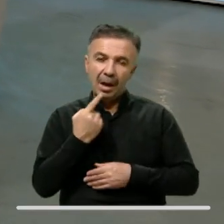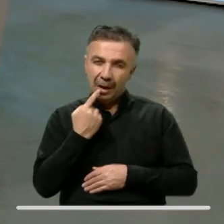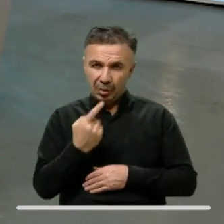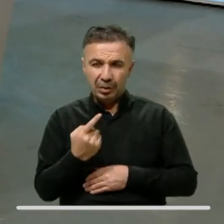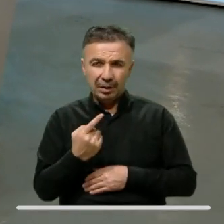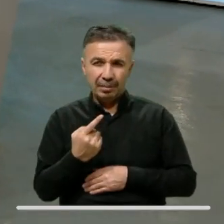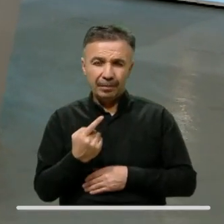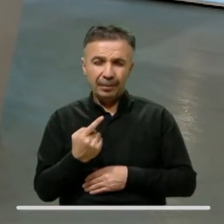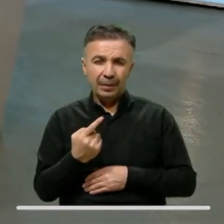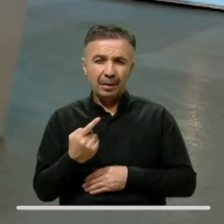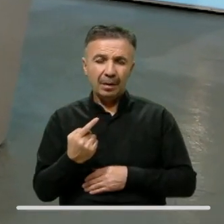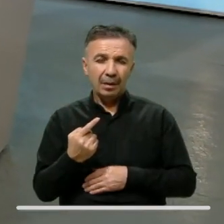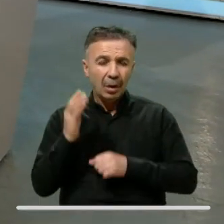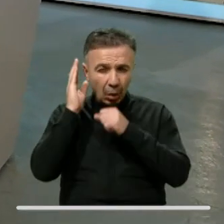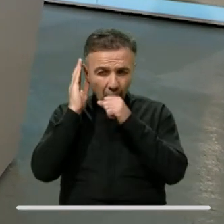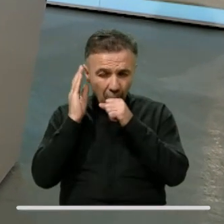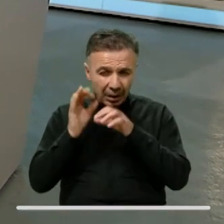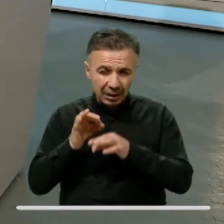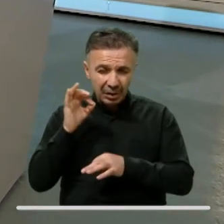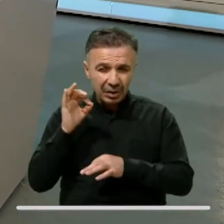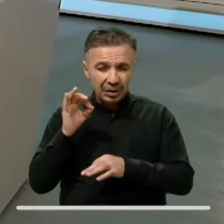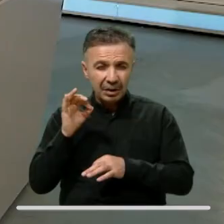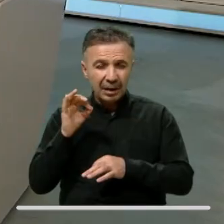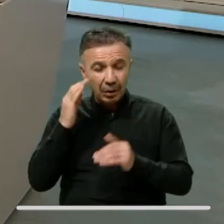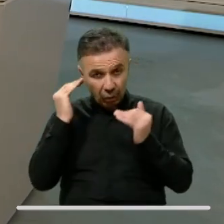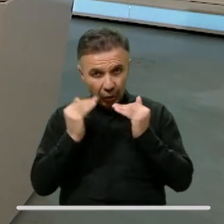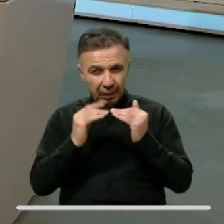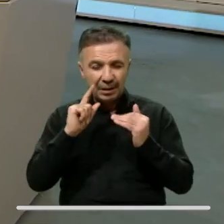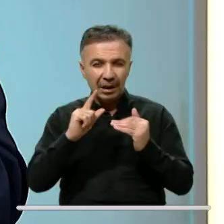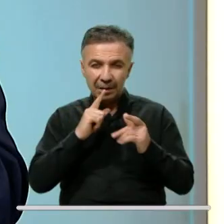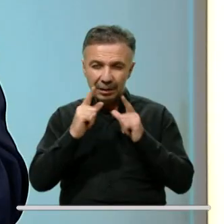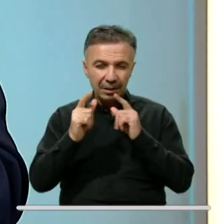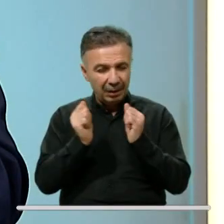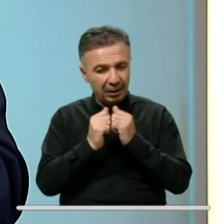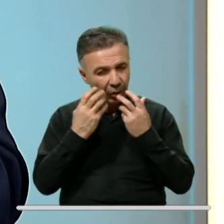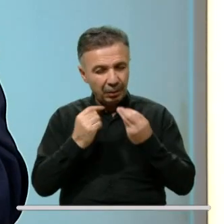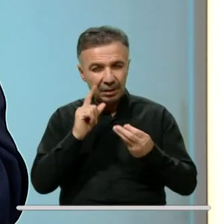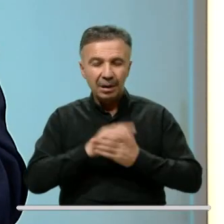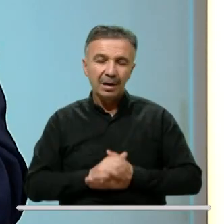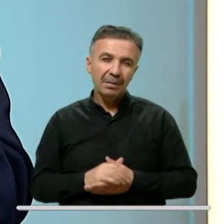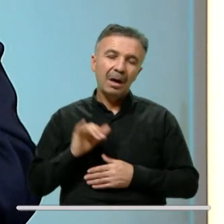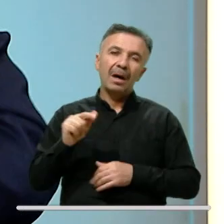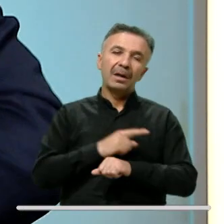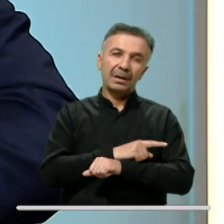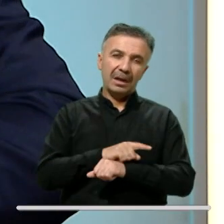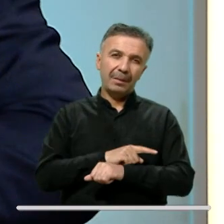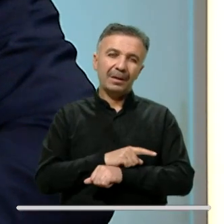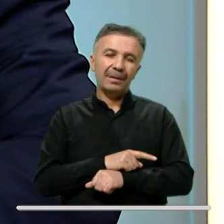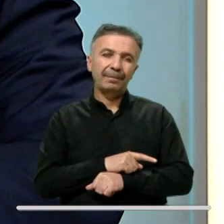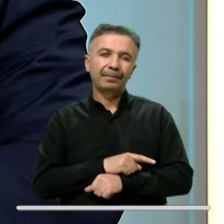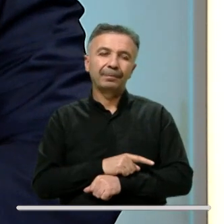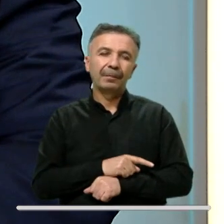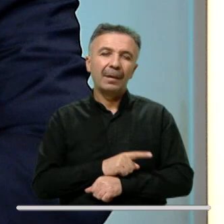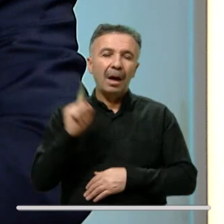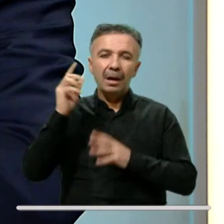diyorlarsa müezzine eşlik etmeleri gerekir. Aynı zamanda en sonunda